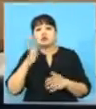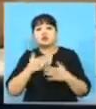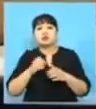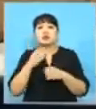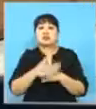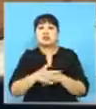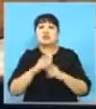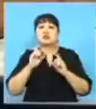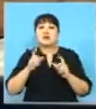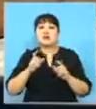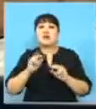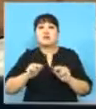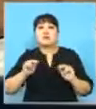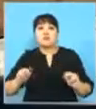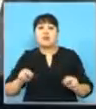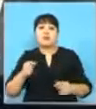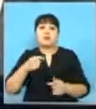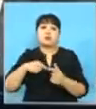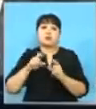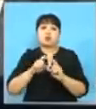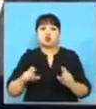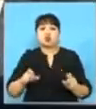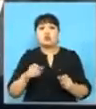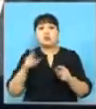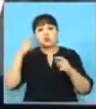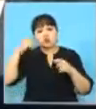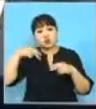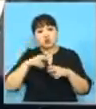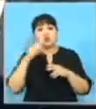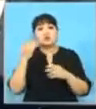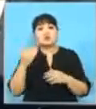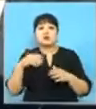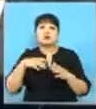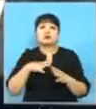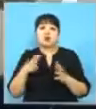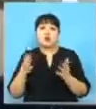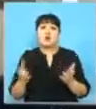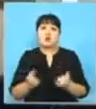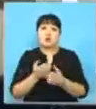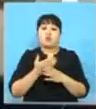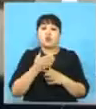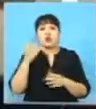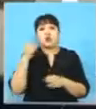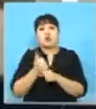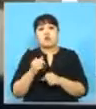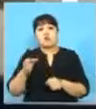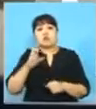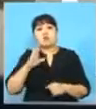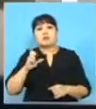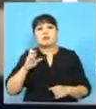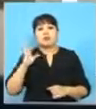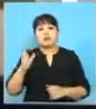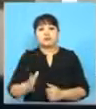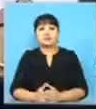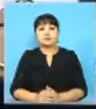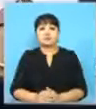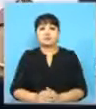центр тестирования педагогов и бизнес-школы при университетах. Все проекты нашли полную поддержку у акима области Бердибека